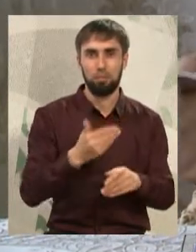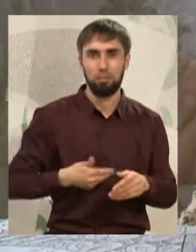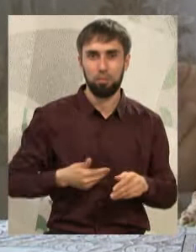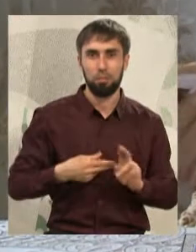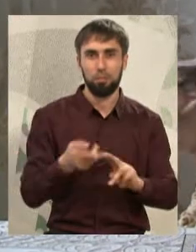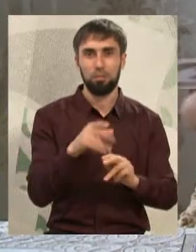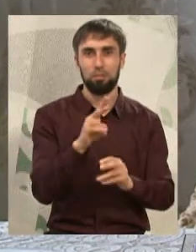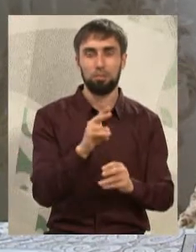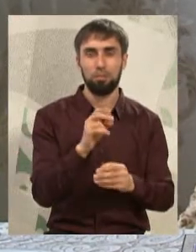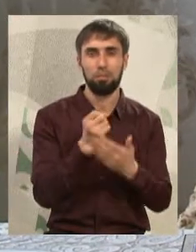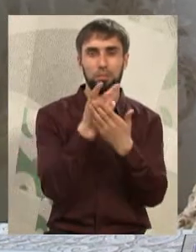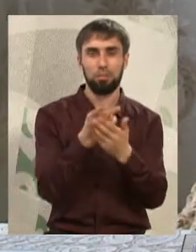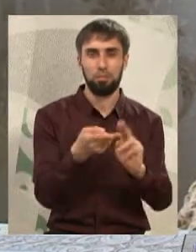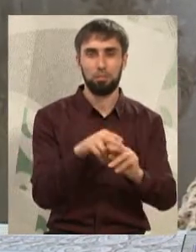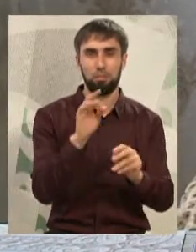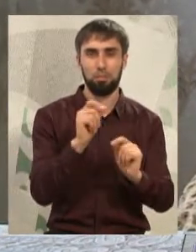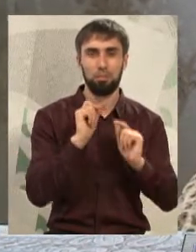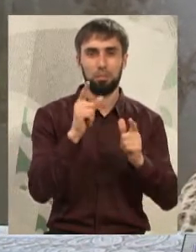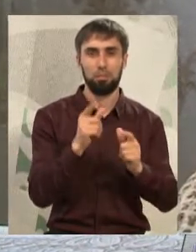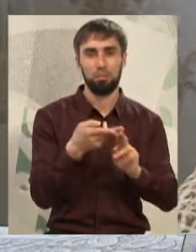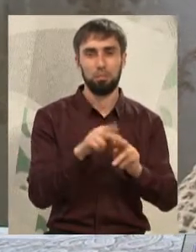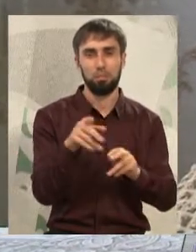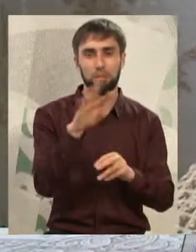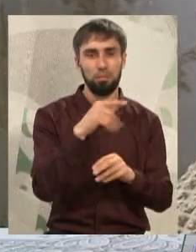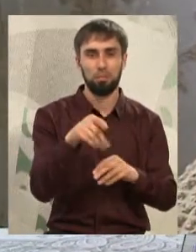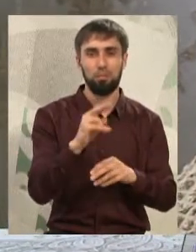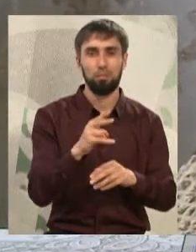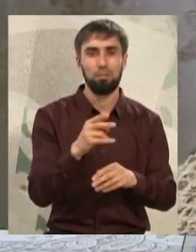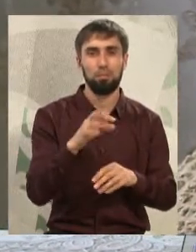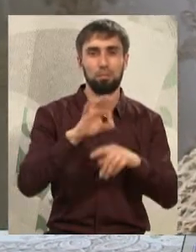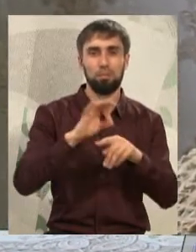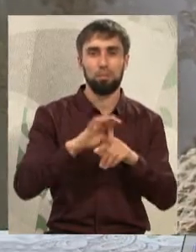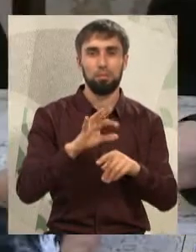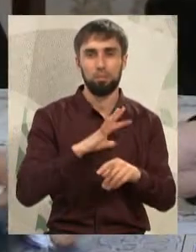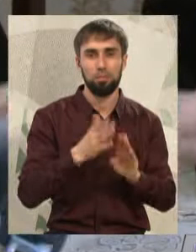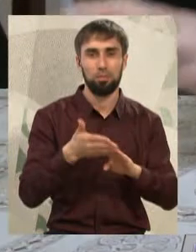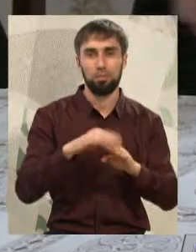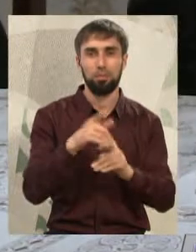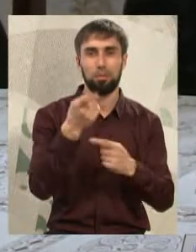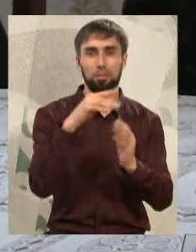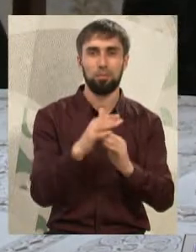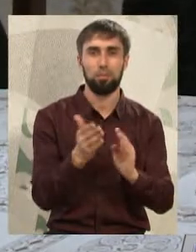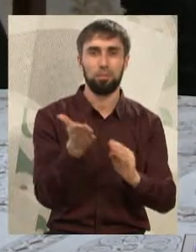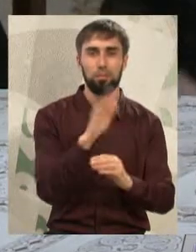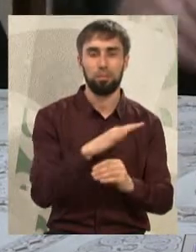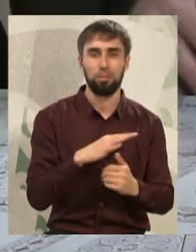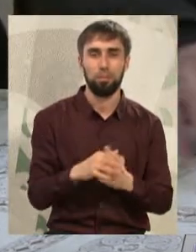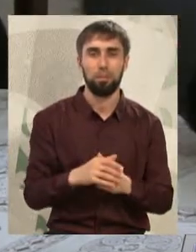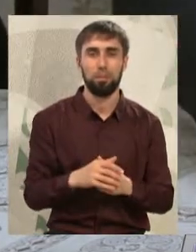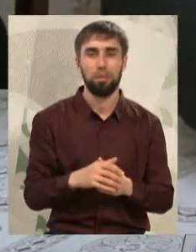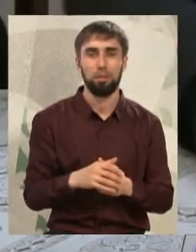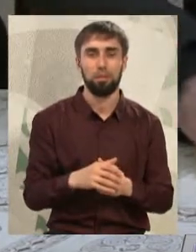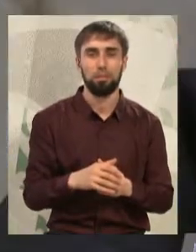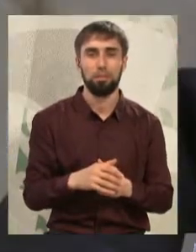отправила, чудом ожил, комиссовали его, потому что ранение сквозное было. Далеких 40-х в Кантышево было